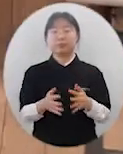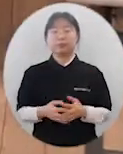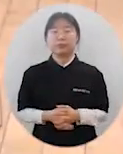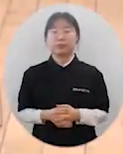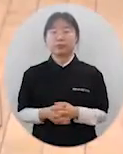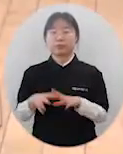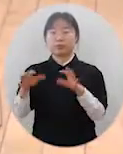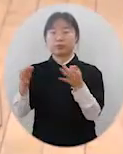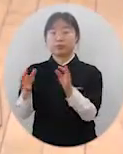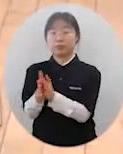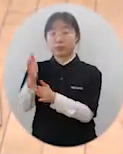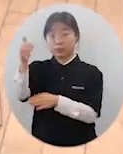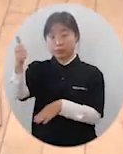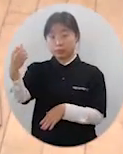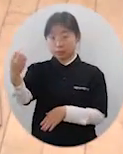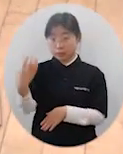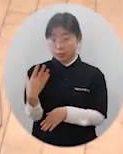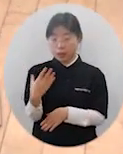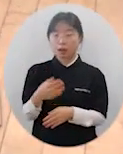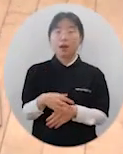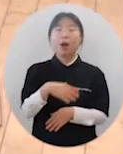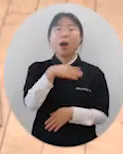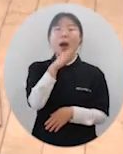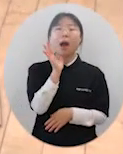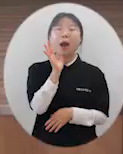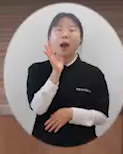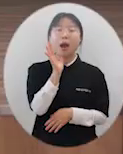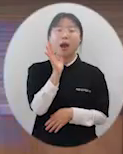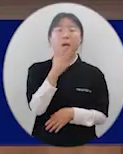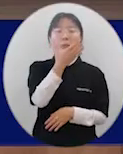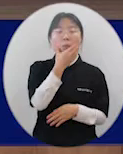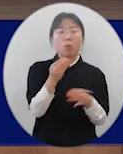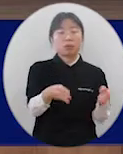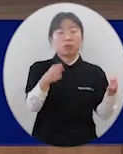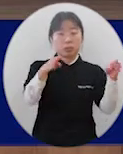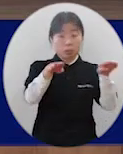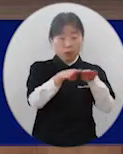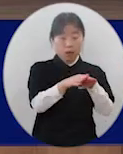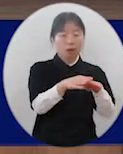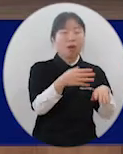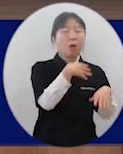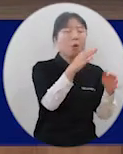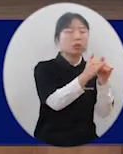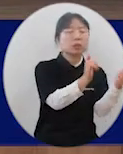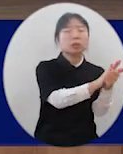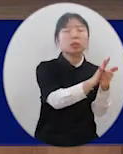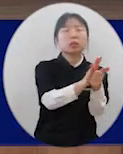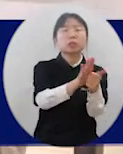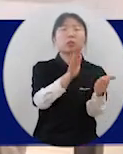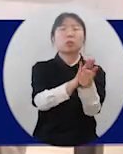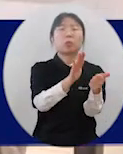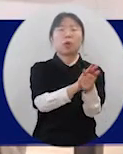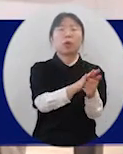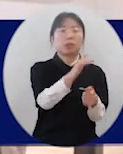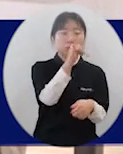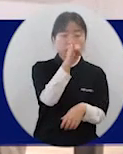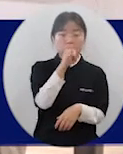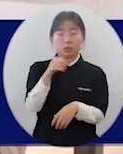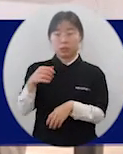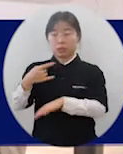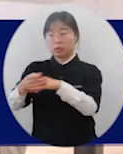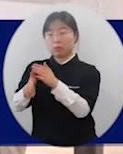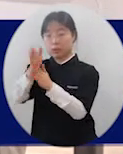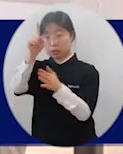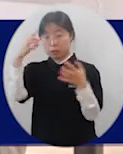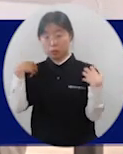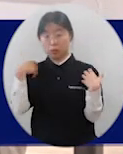행사에 참석한 김상돈 의왕시장은 의왕시 아름채 노인복지관이 앞으로도 어르신들의 소중한 휴식터로